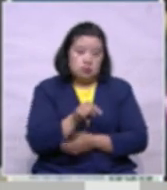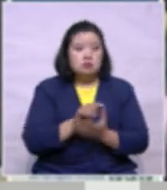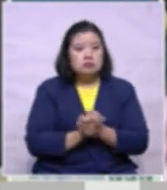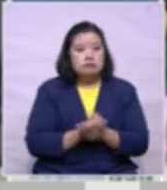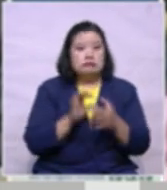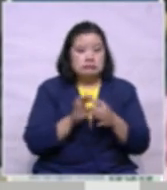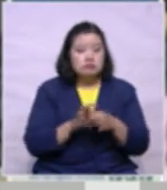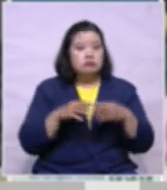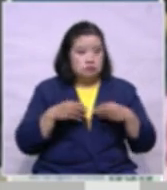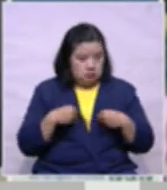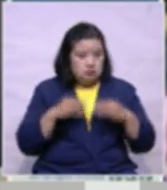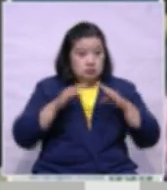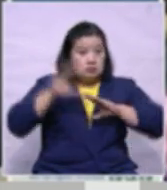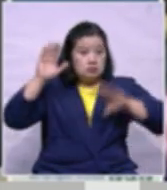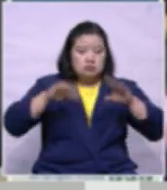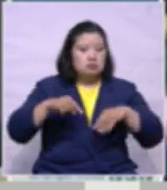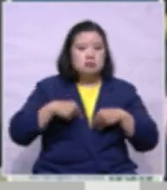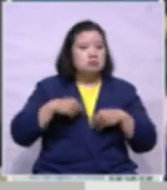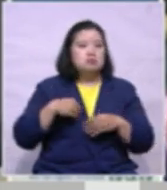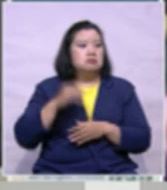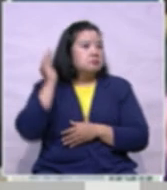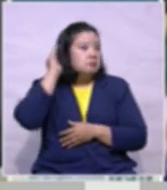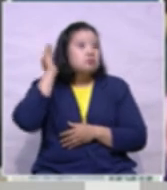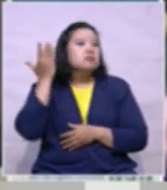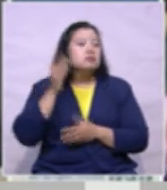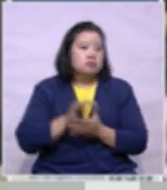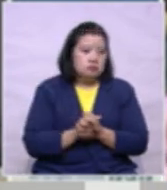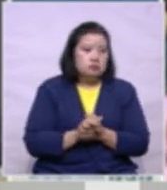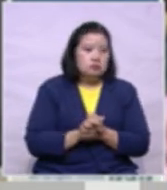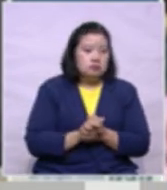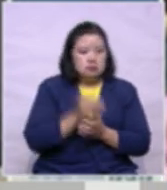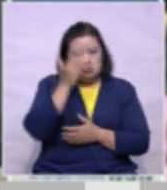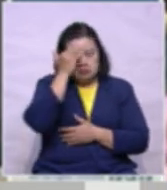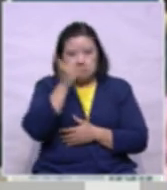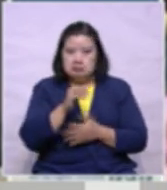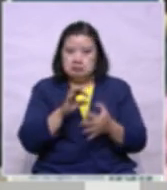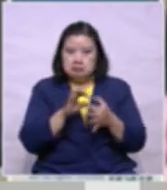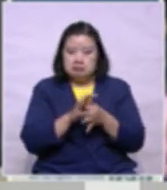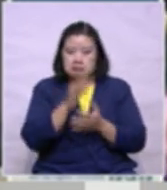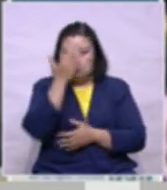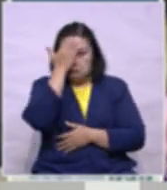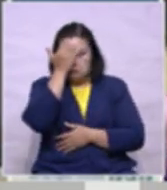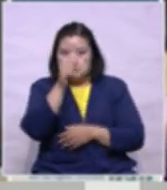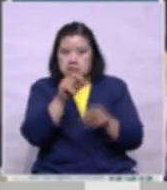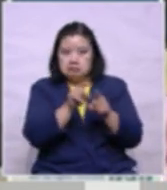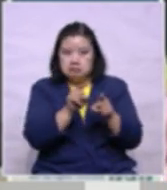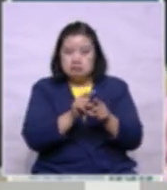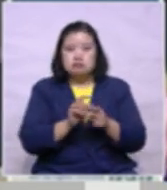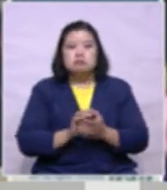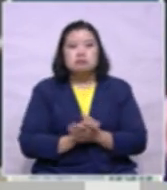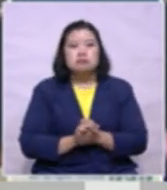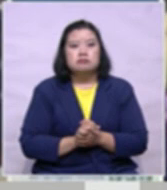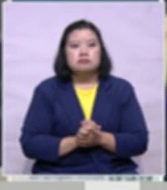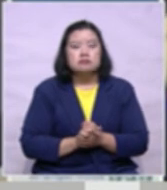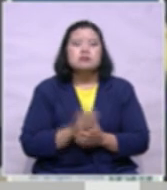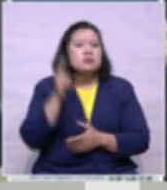นในระบอบประชาธิปไตยได้ เพราะว่าสิ่งที่คุณได้ทำไปมัน คุณวันนอใช้สุภาษิตว่าไม่มีทางที่งาช้างจะงอกออกมาจากปากสุนัขได ้โอเคลองฟังฮะ